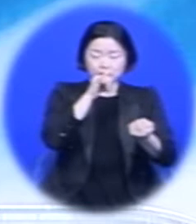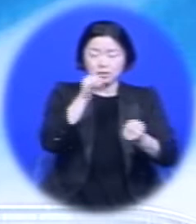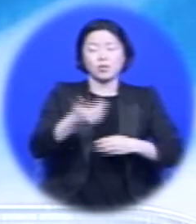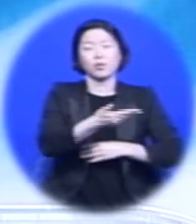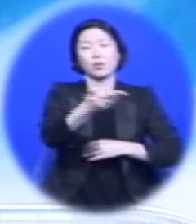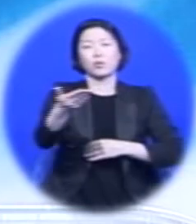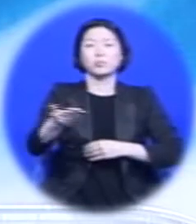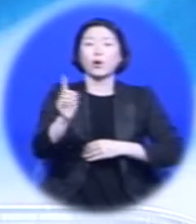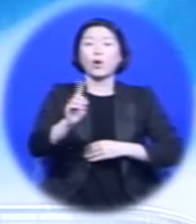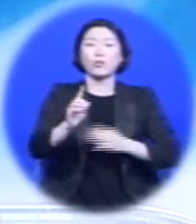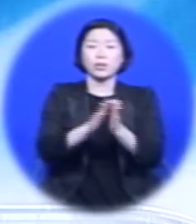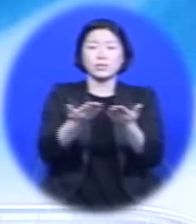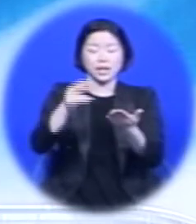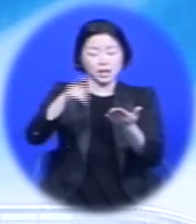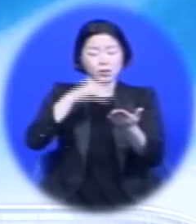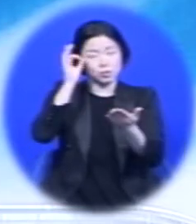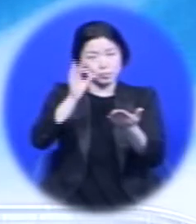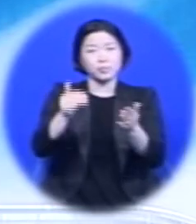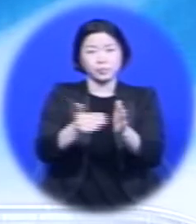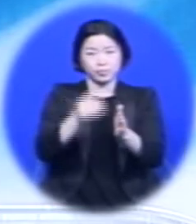책을 한번 읽어보셨나요?